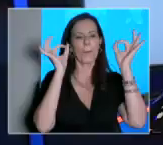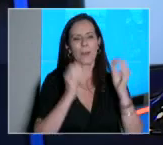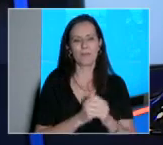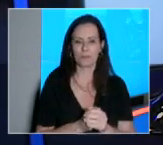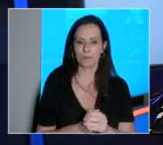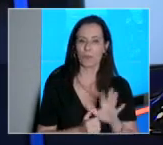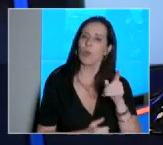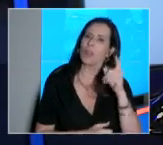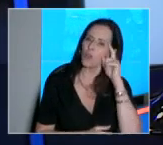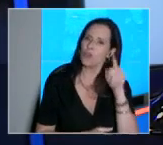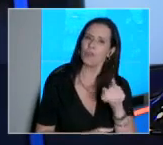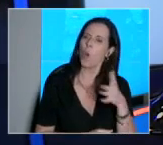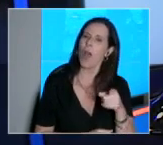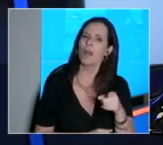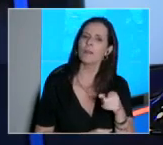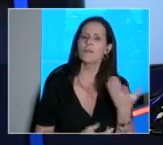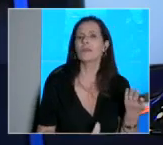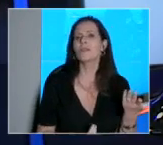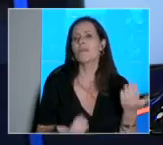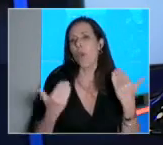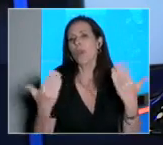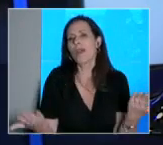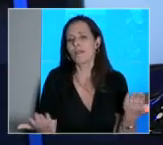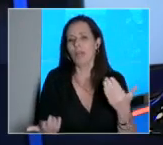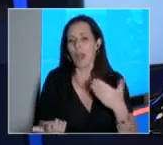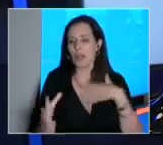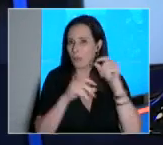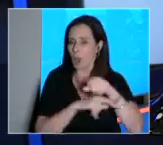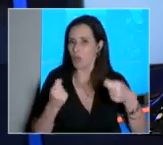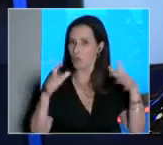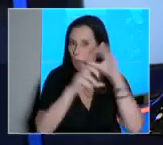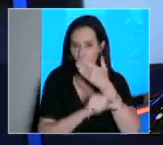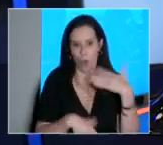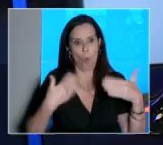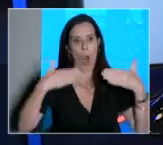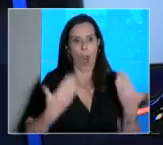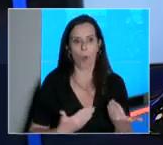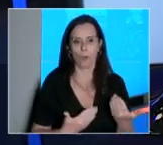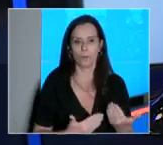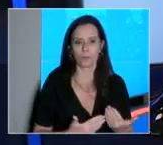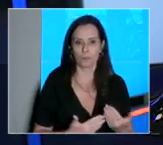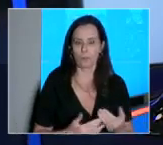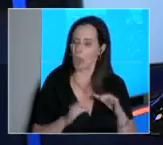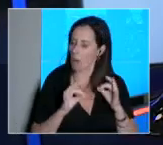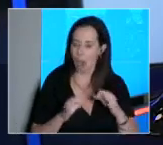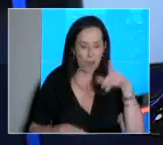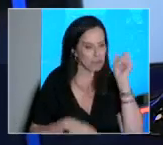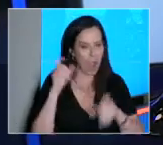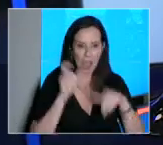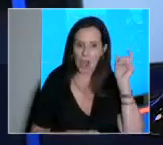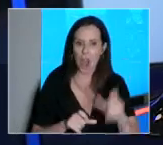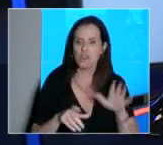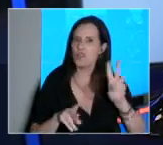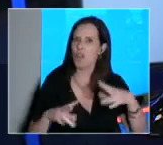משהו באיטליה, כן, אתה יודע, אולי אני חושב על זה, אולי זה הקדמה, וזה, כן, נגיד לך, אני בא בערב לשוק מחנה יהודה, וואו, כאילו רוק אנד רול, אנשים,